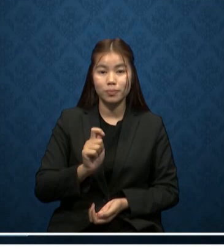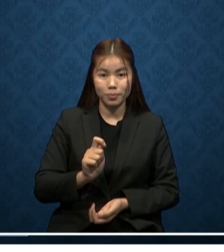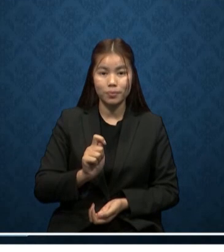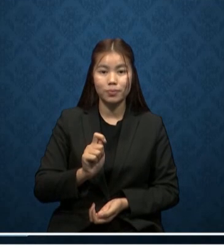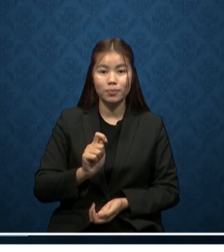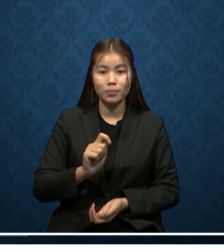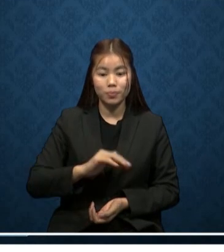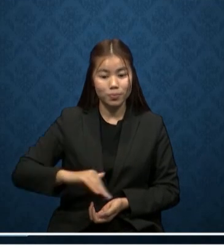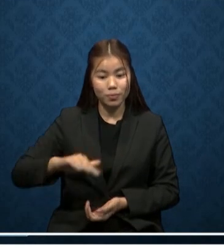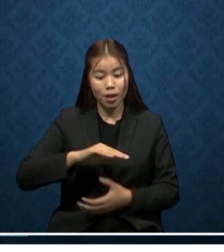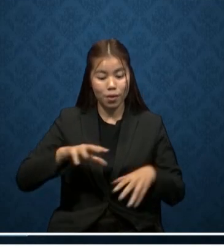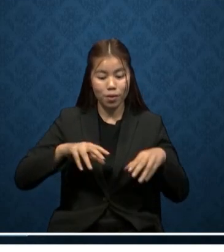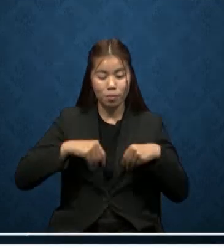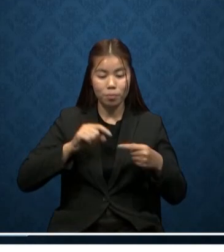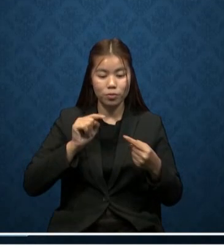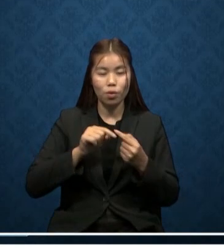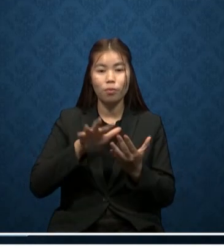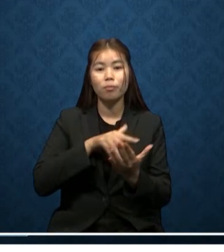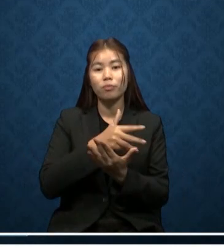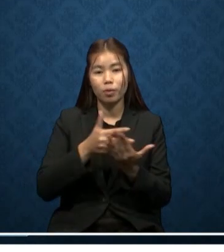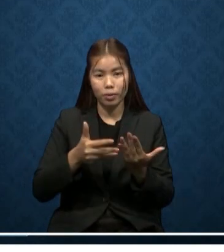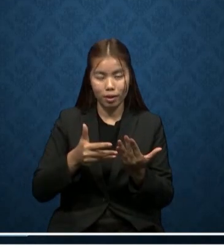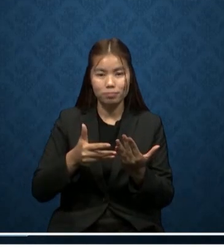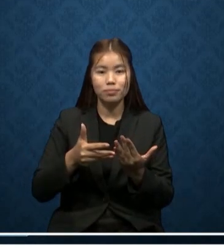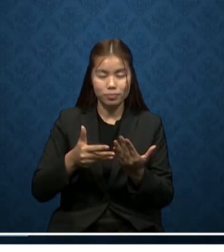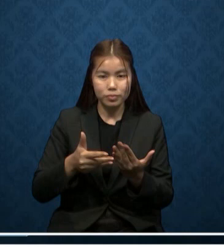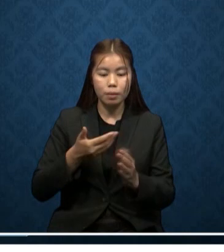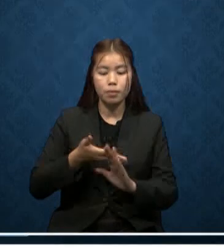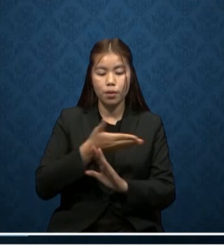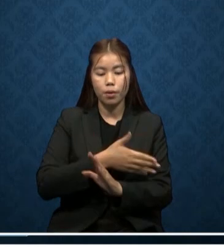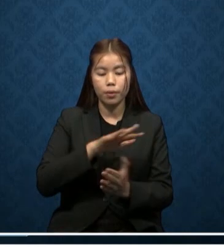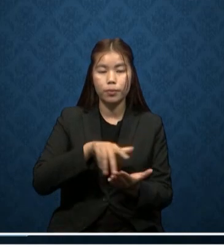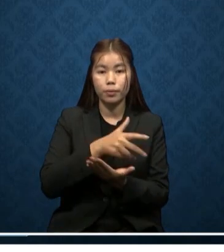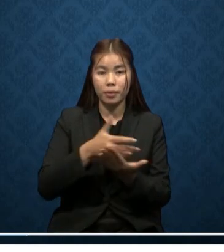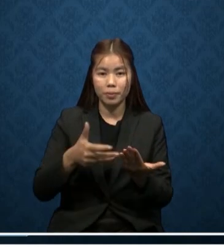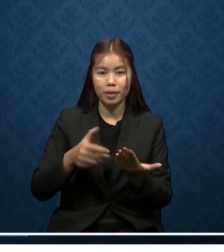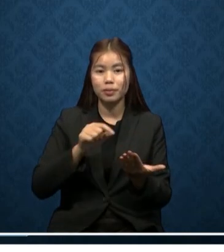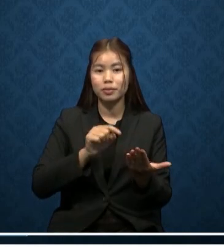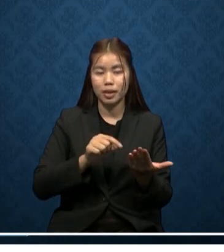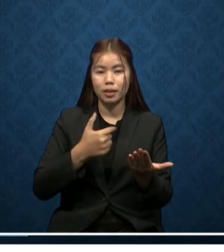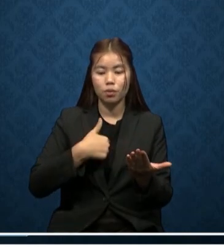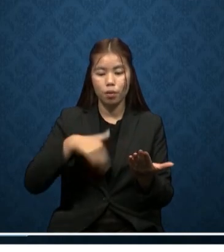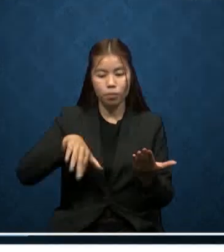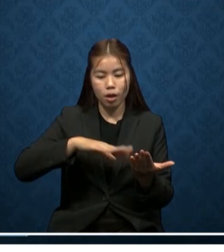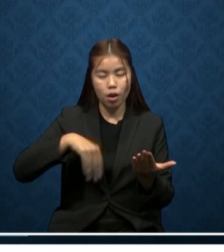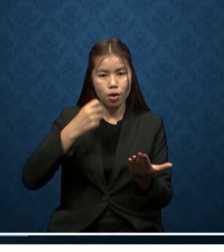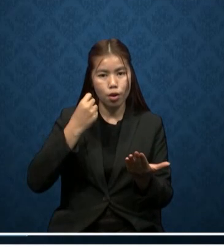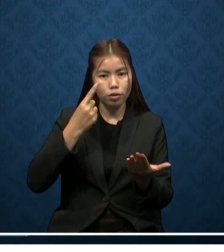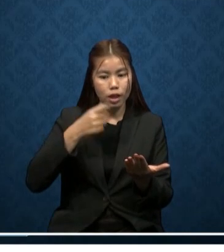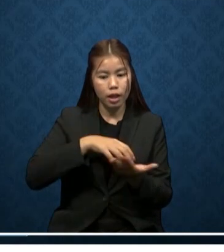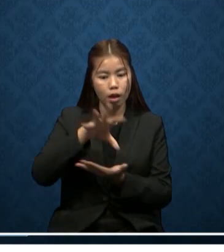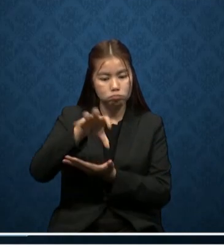รับนะครับในเรื่องการวางแผนเนี่ยก็ต้องบอกว่าการวางแผนยังกาดการความเข้าใจการบูรณาการ